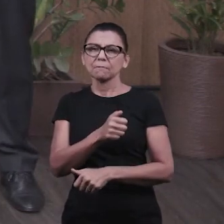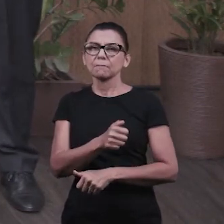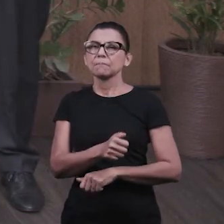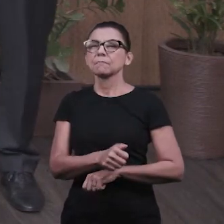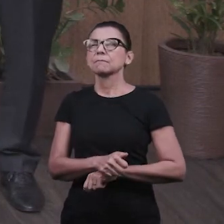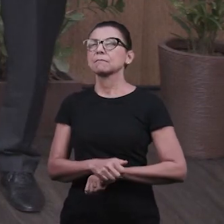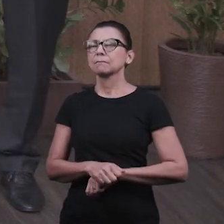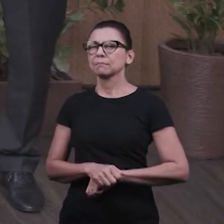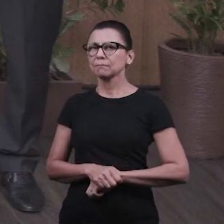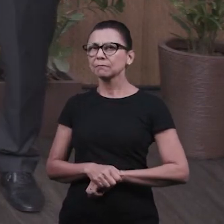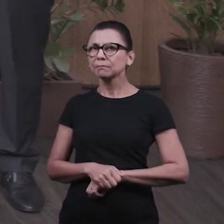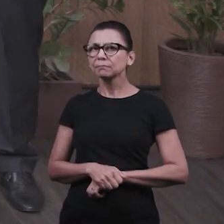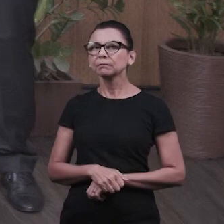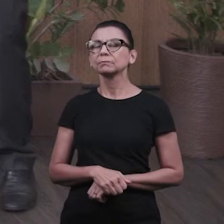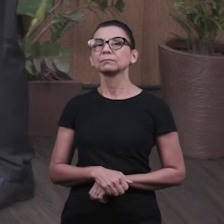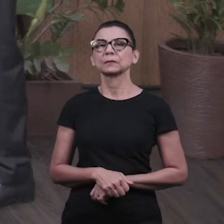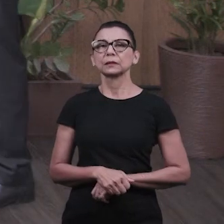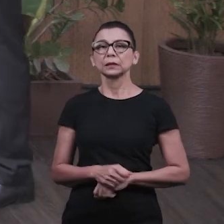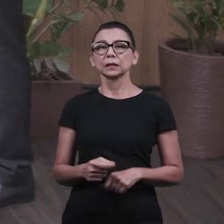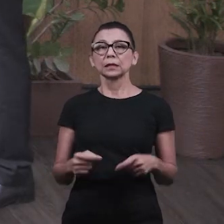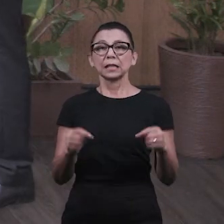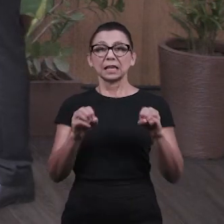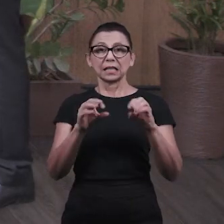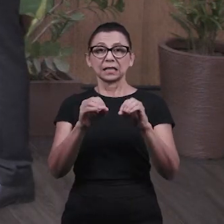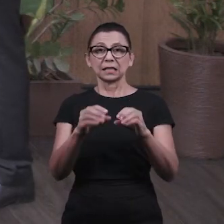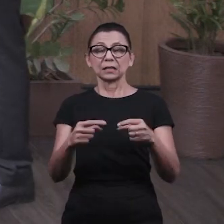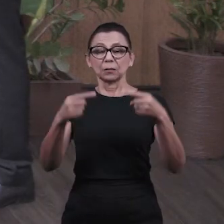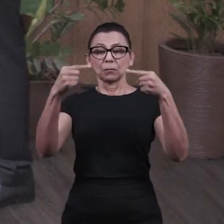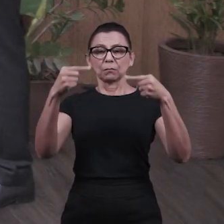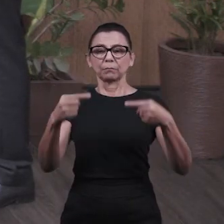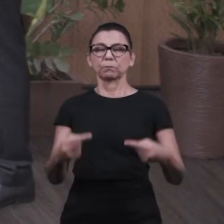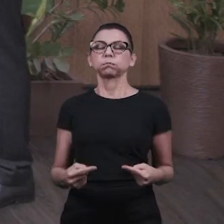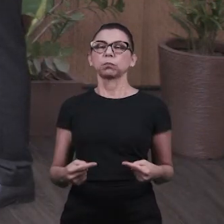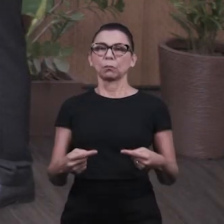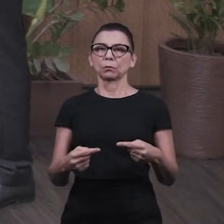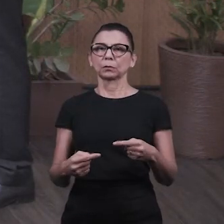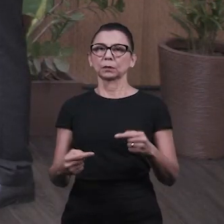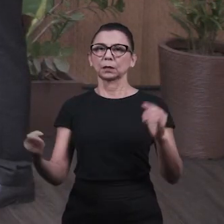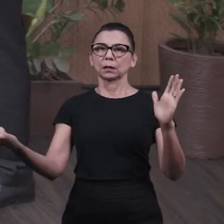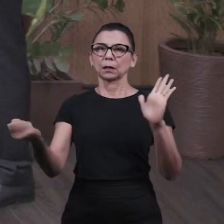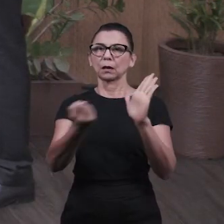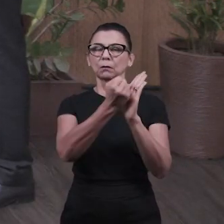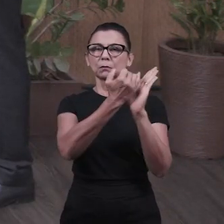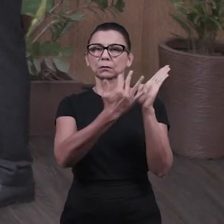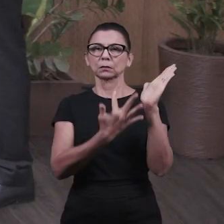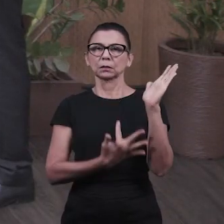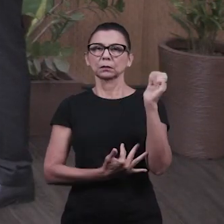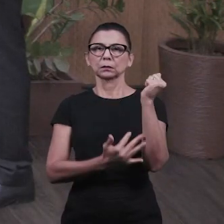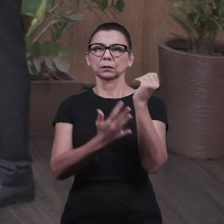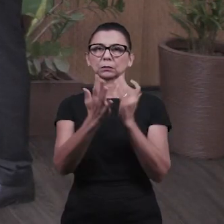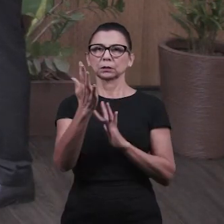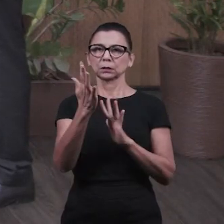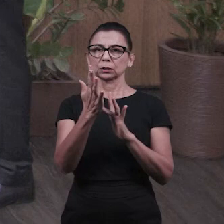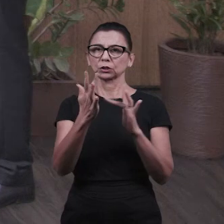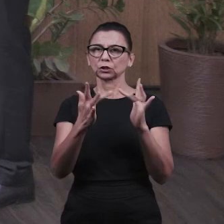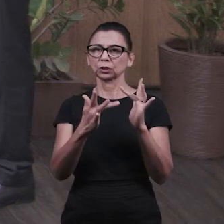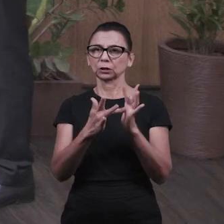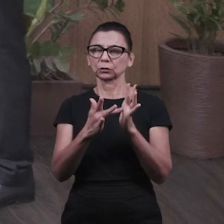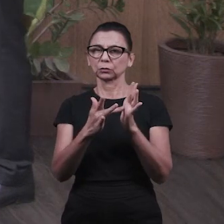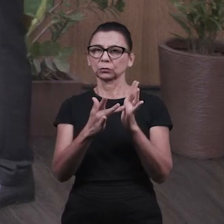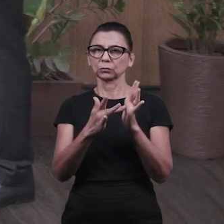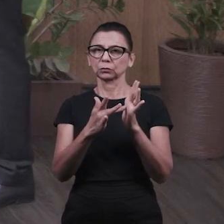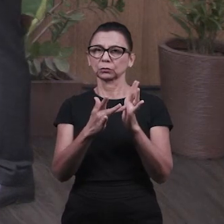qui apparaissent comme des enseignements qui viennent comme des oppositions au sang de Jésus, au sang de l'agneau, la prière par le sang de